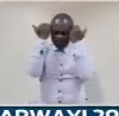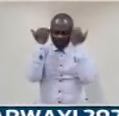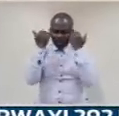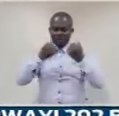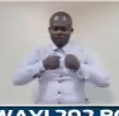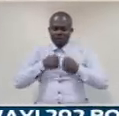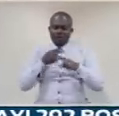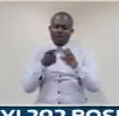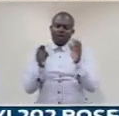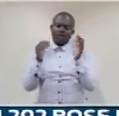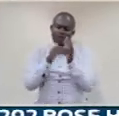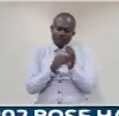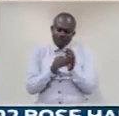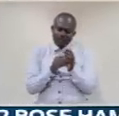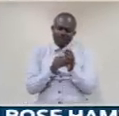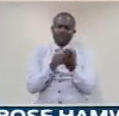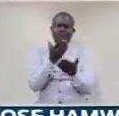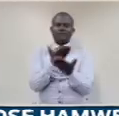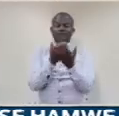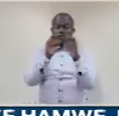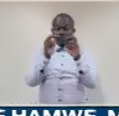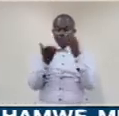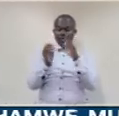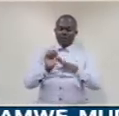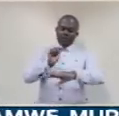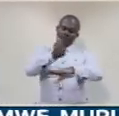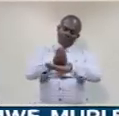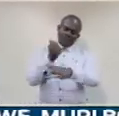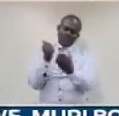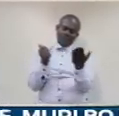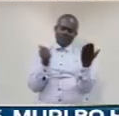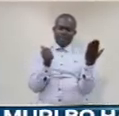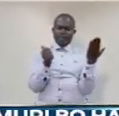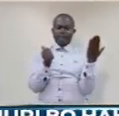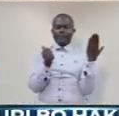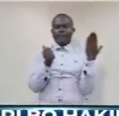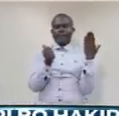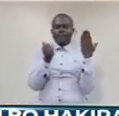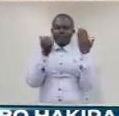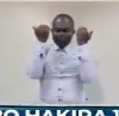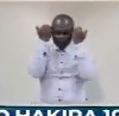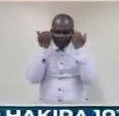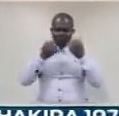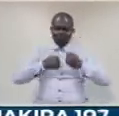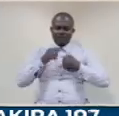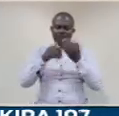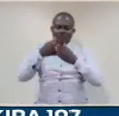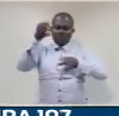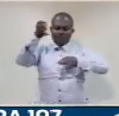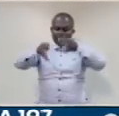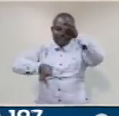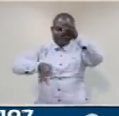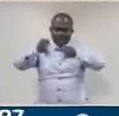Rwanda ndetse tunasaba ko nibura yashyikirizwa ubutabera bw'u Rwanda akaba arimo yacirirwa